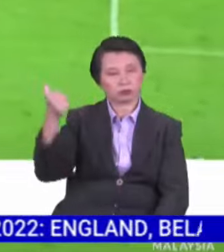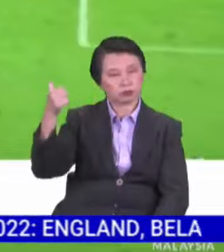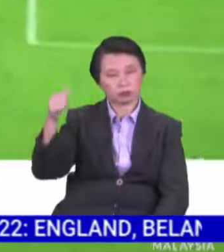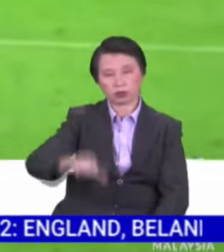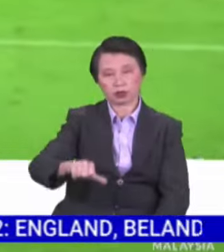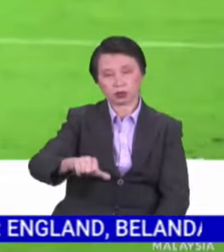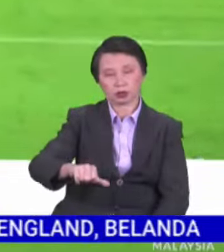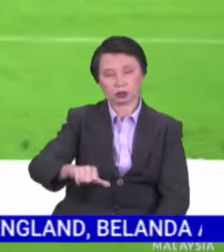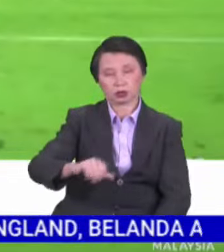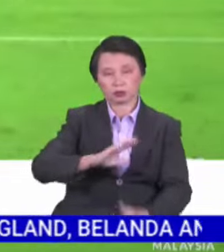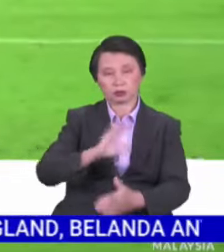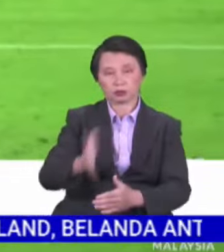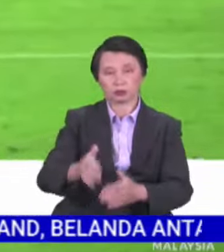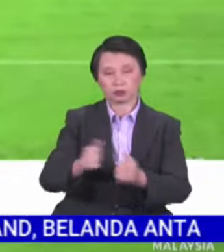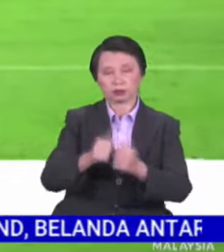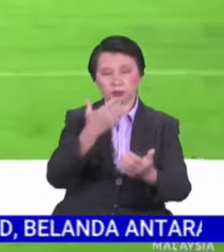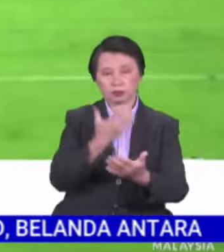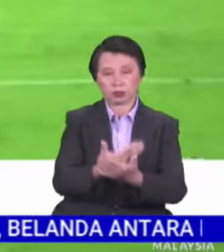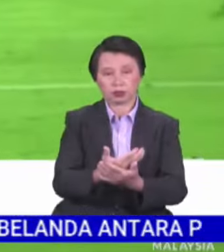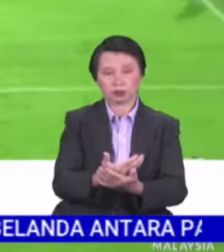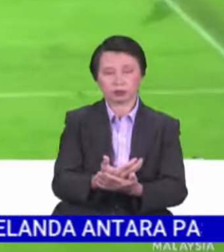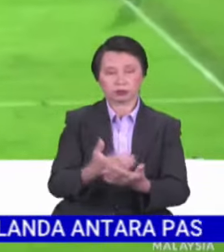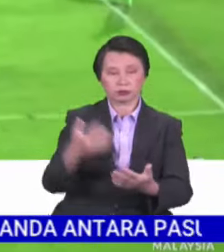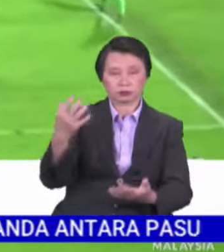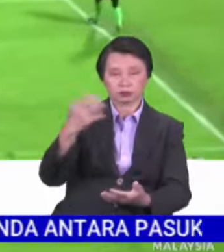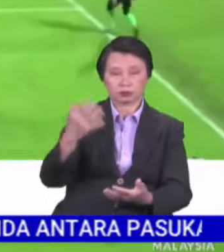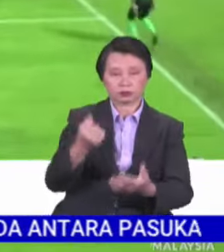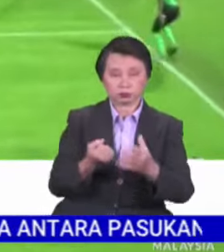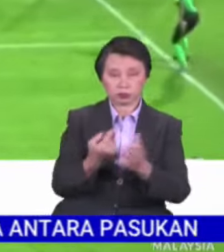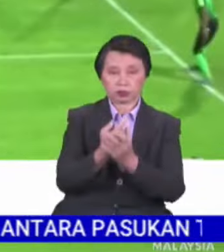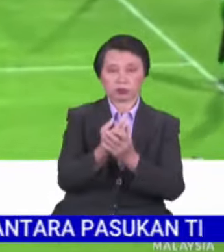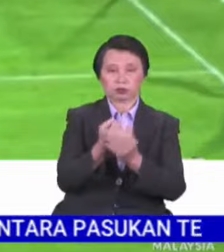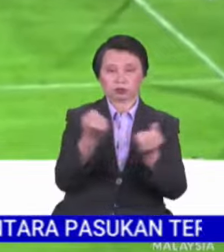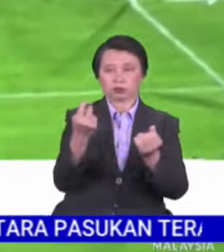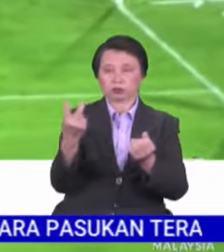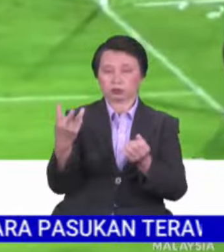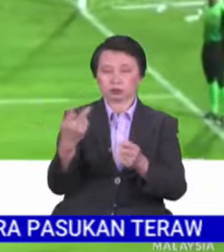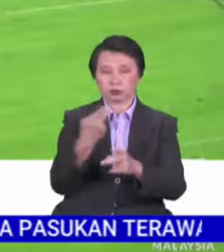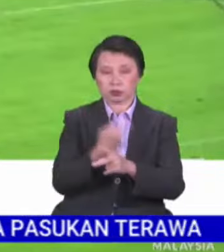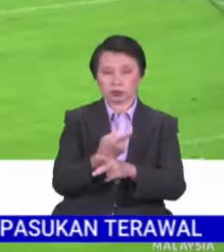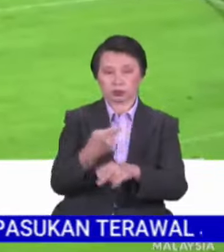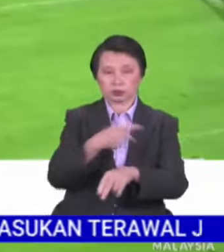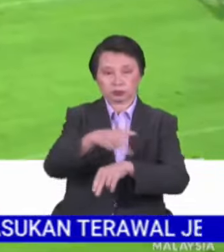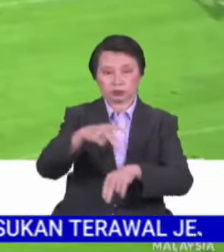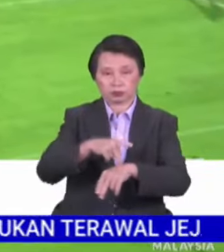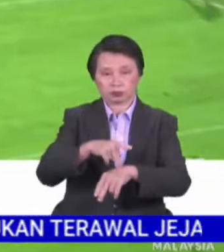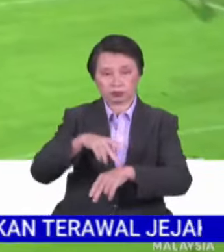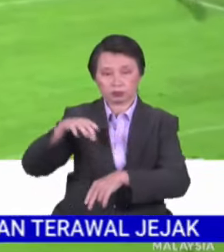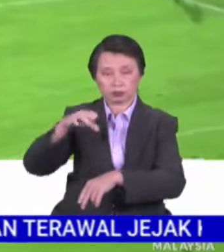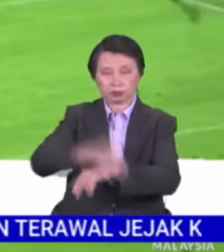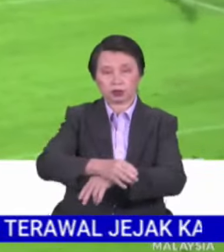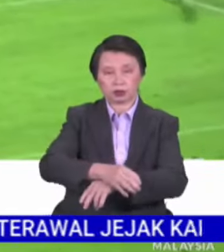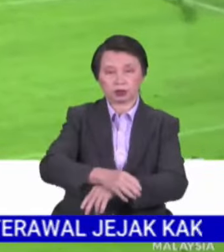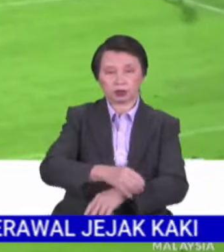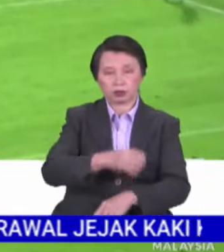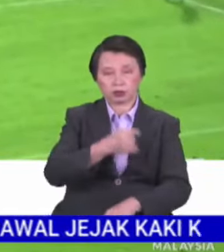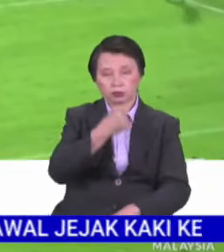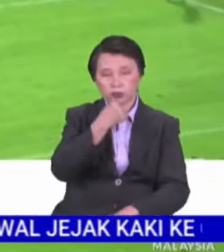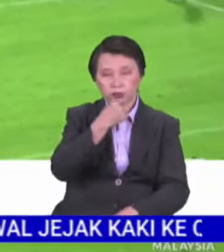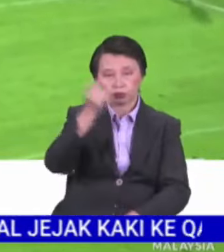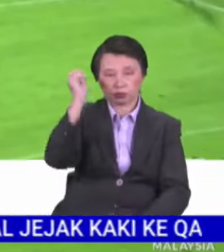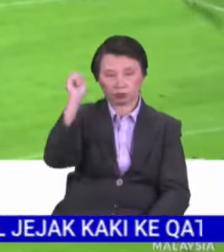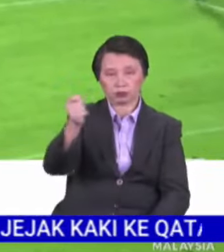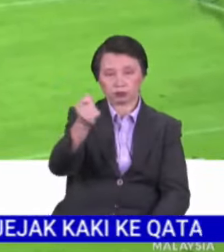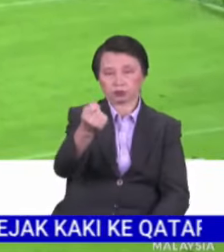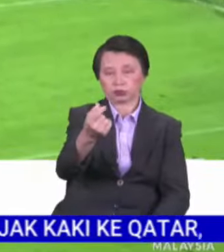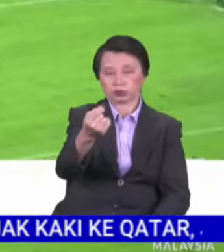gagal disempurnakan dengan baik. Situasi panas turut tercetus beberapa kali di atas padang sekaligus memaksa pengadil melayangkan